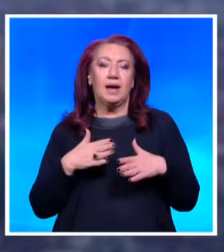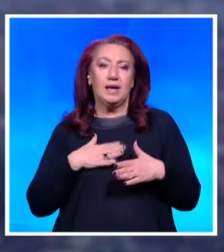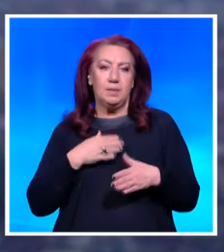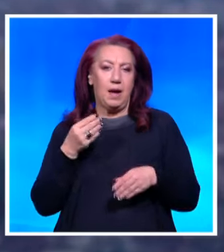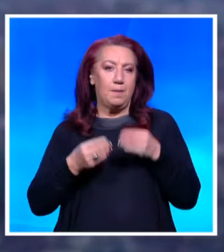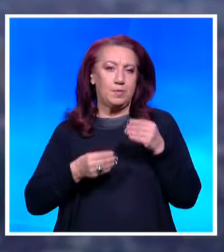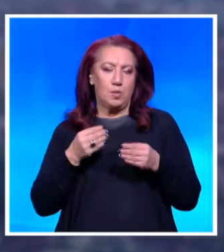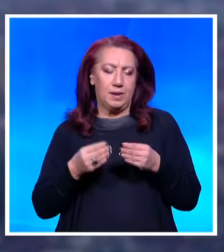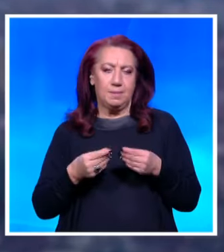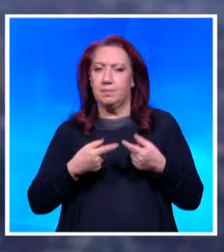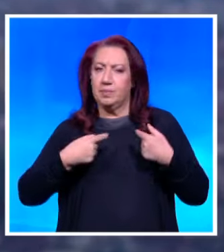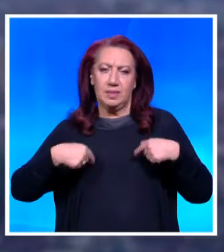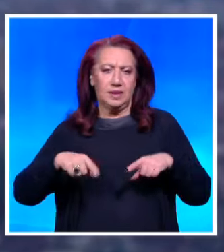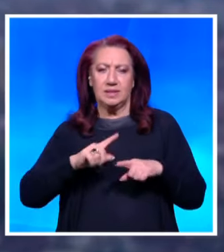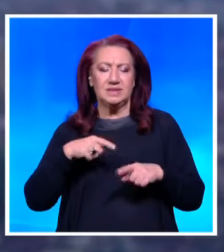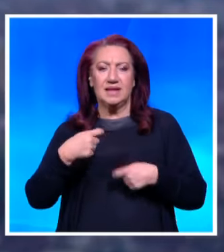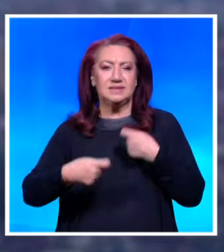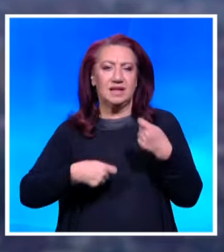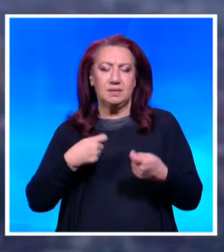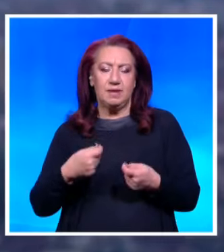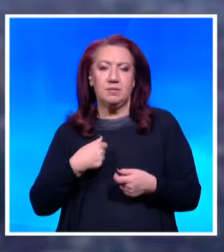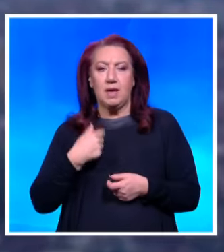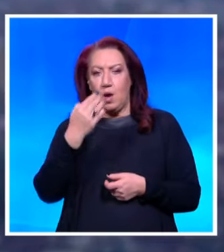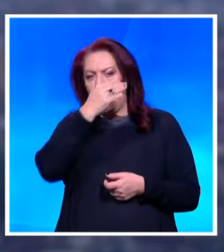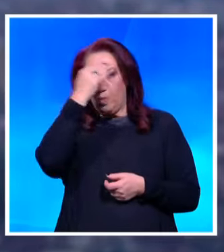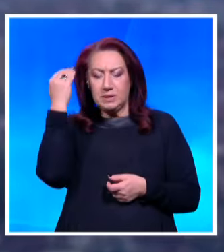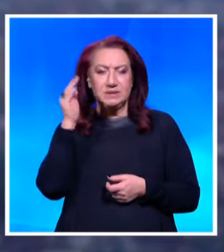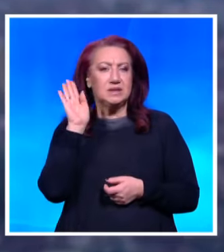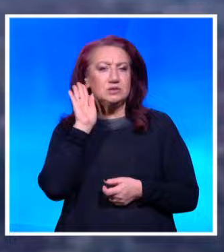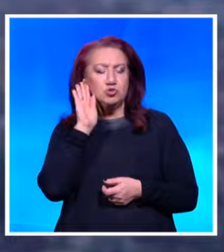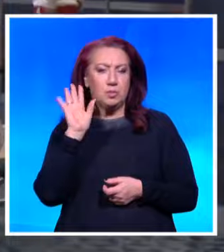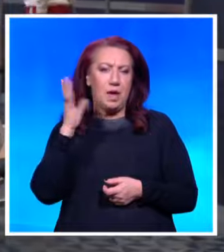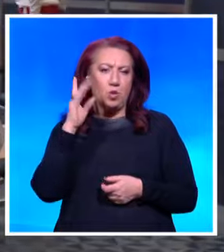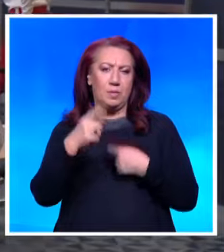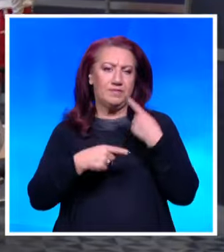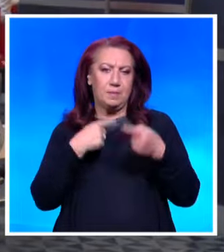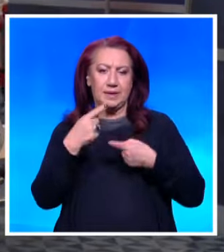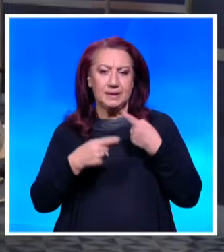ние не се занимаваме и не искаме да знаем, защото нас не писна да слушаме глупости.